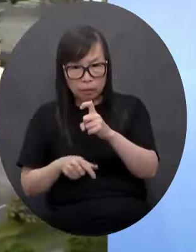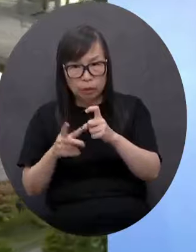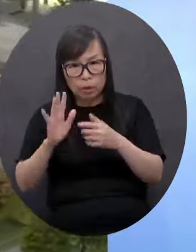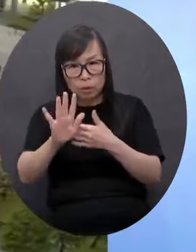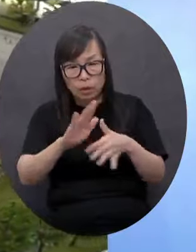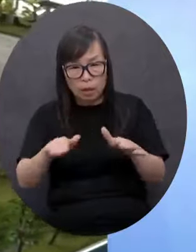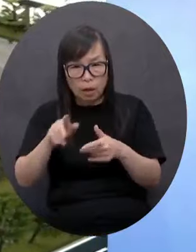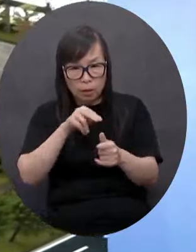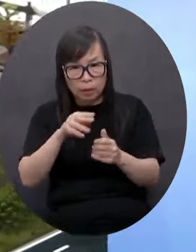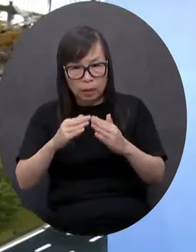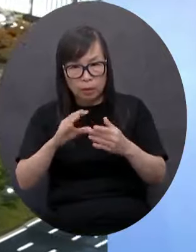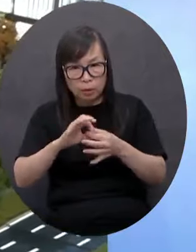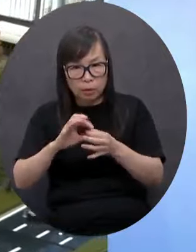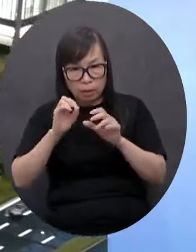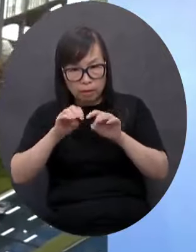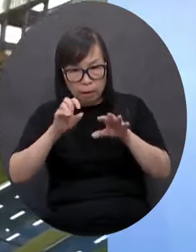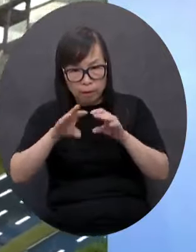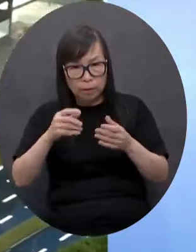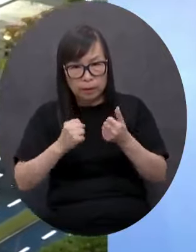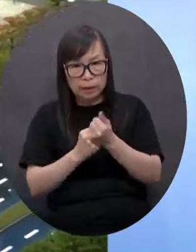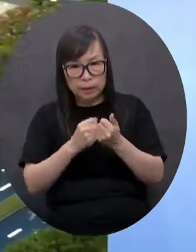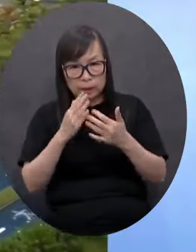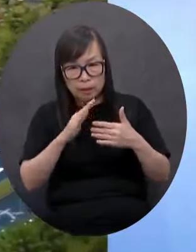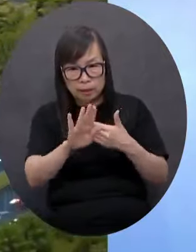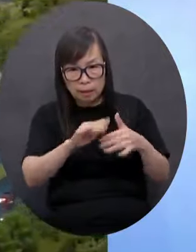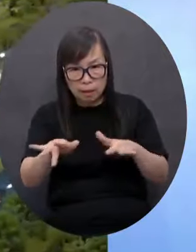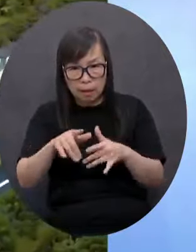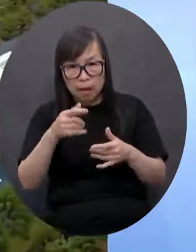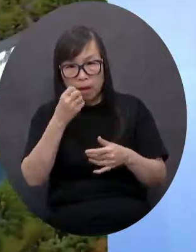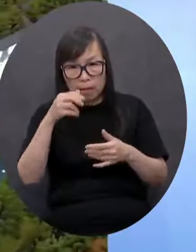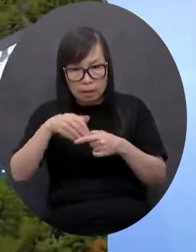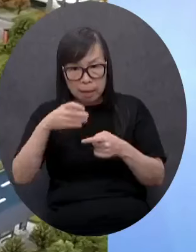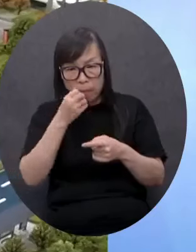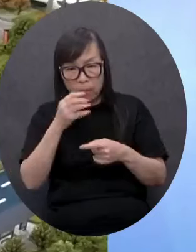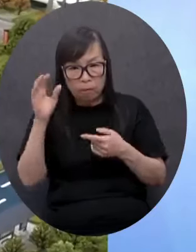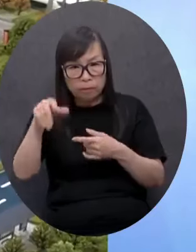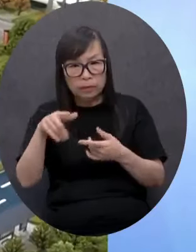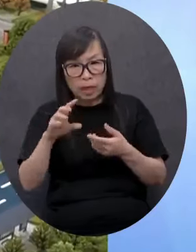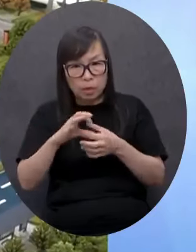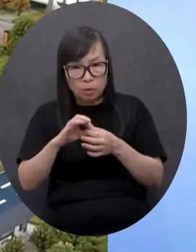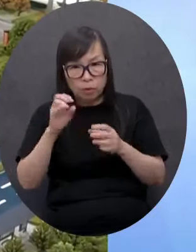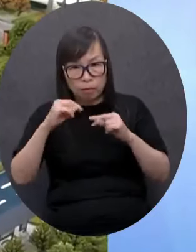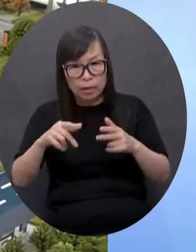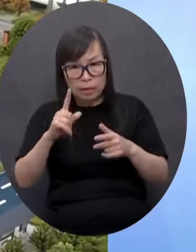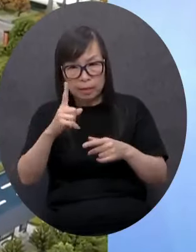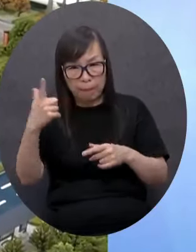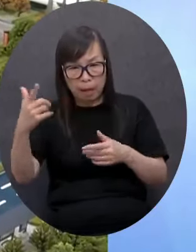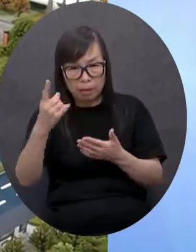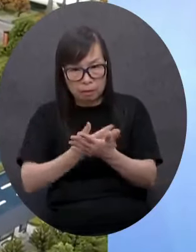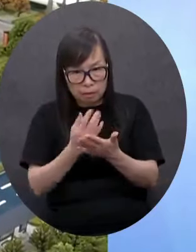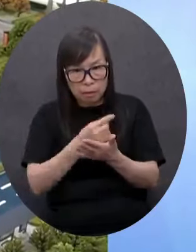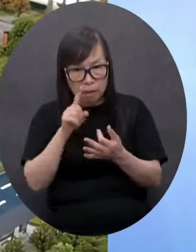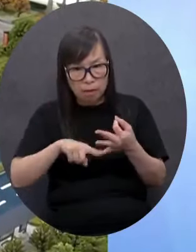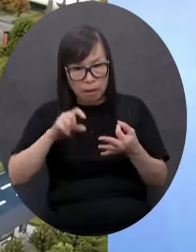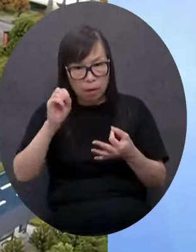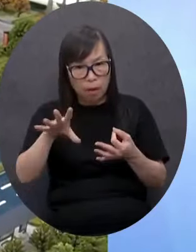前海管理局联合发布的支持前海深港风投创投联动发展的18条措施，范国良